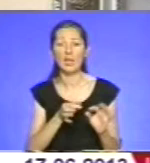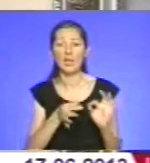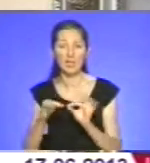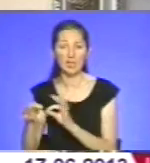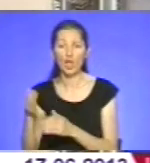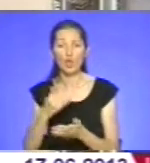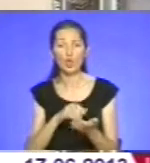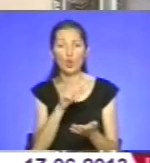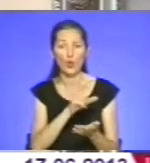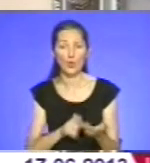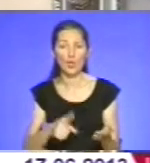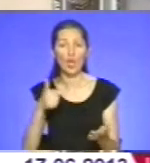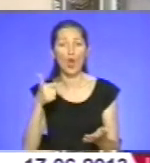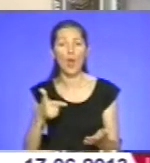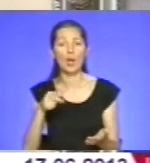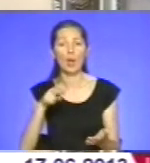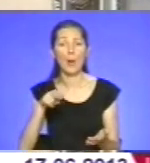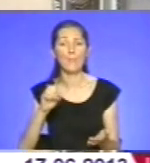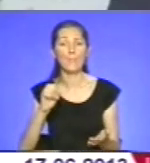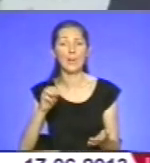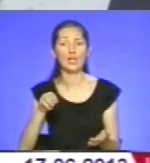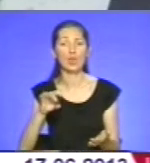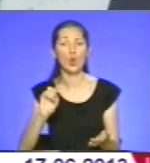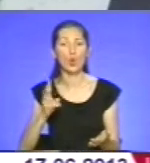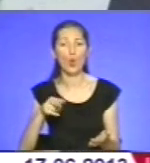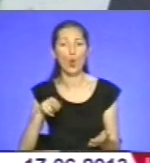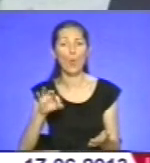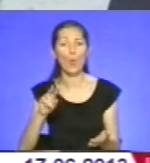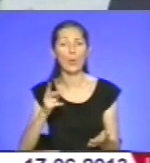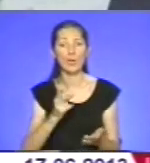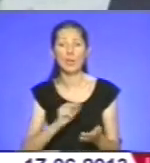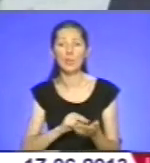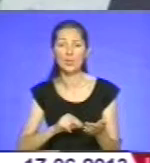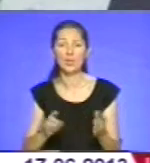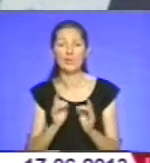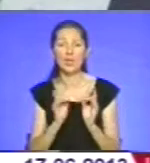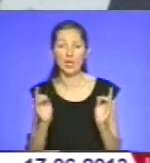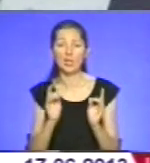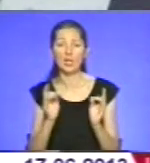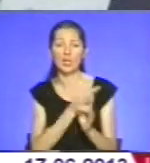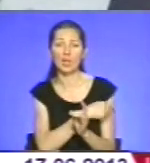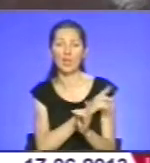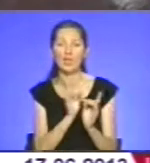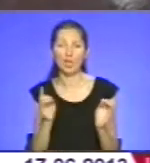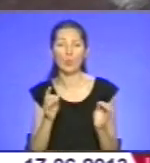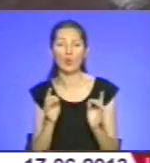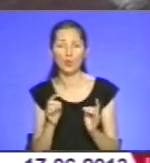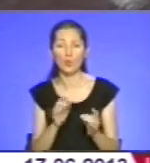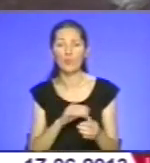Попика, який він написав на лікарняному ліжку. Він не дожив до трійці всього декілька днів і рік до